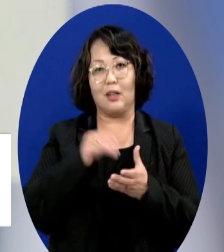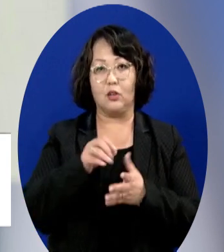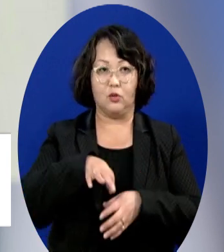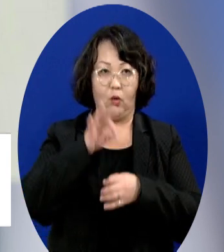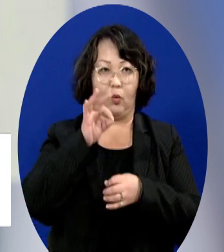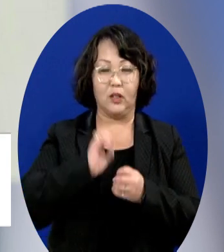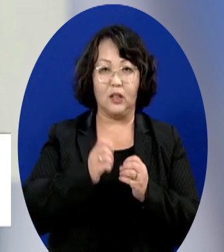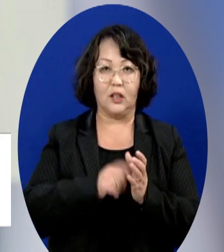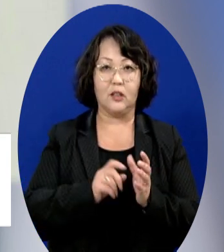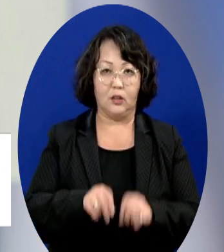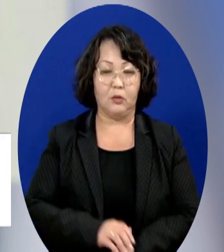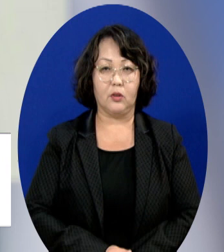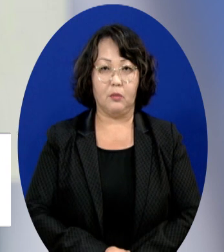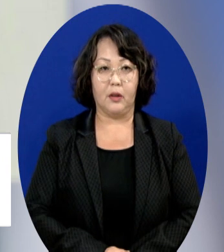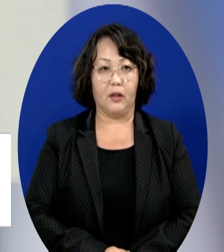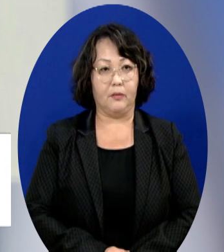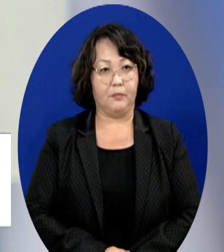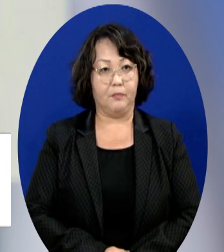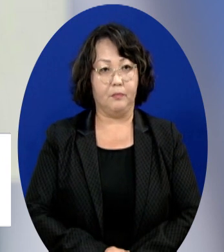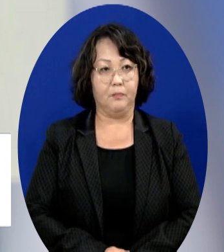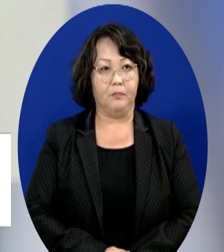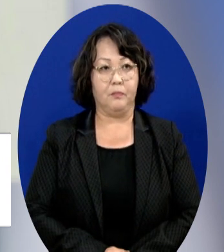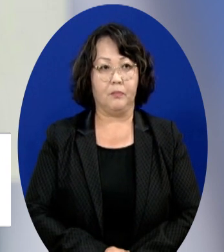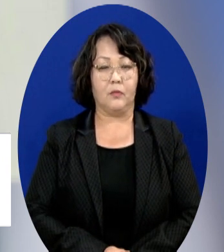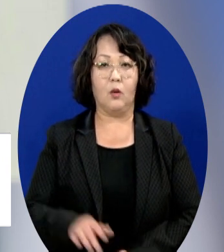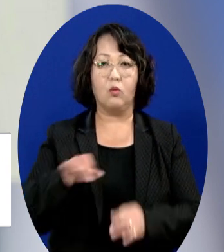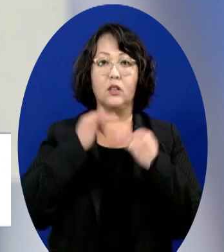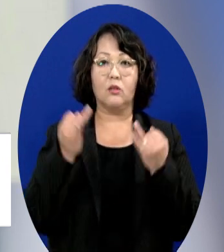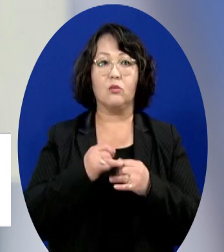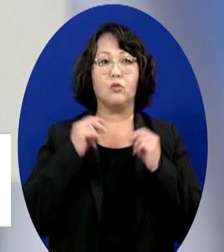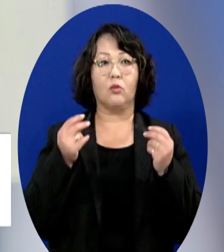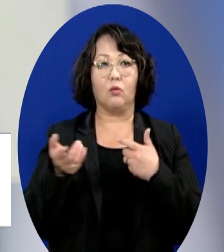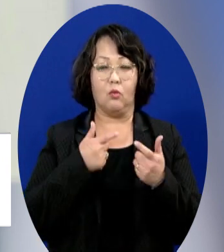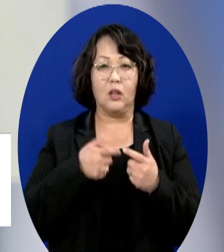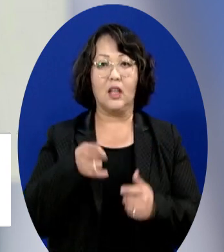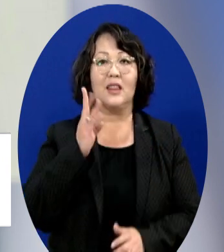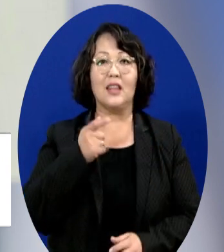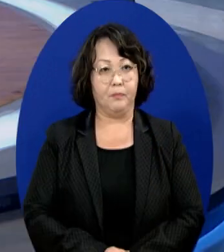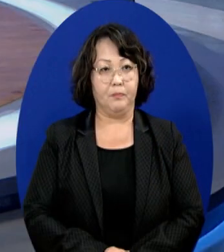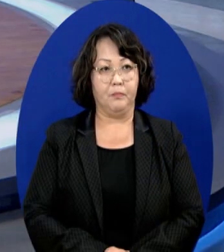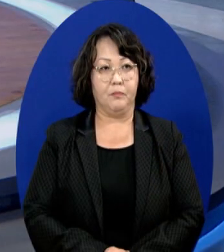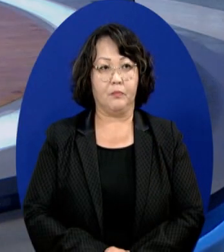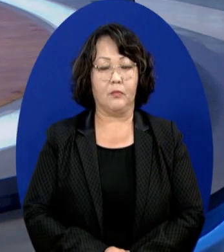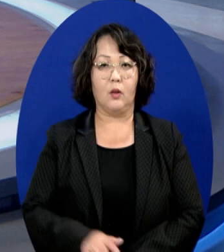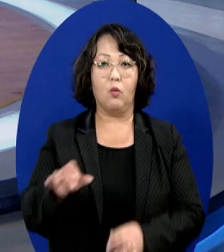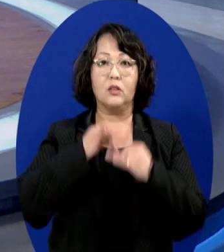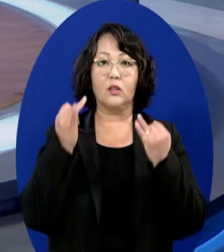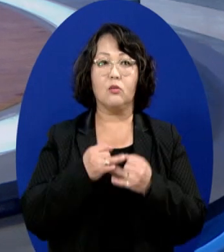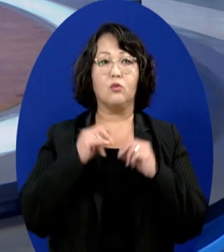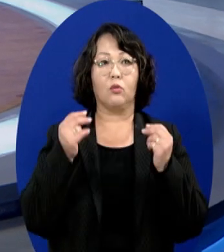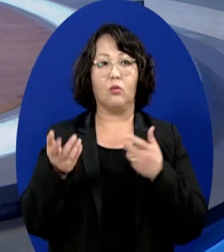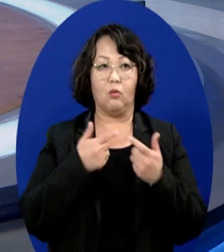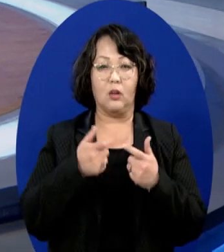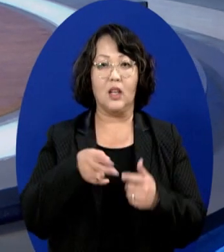шийдвэрийг улсын хурал гаргана. Мөн тойрогт нь улсын хурлын гишүүний нөхөн сонгууль явуулах шаардлага үүсгэе. Улсын хурал чуулганы